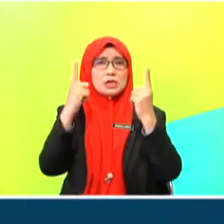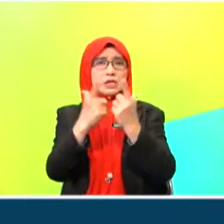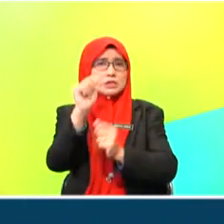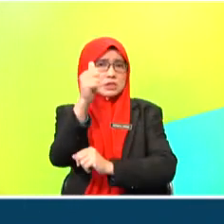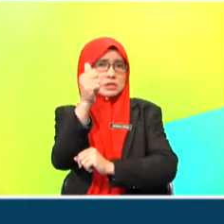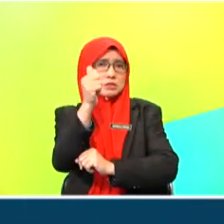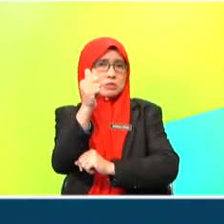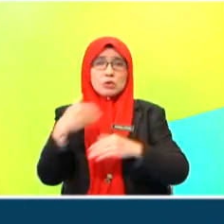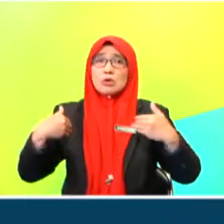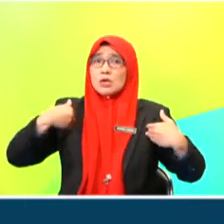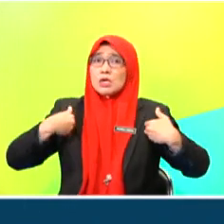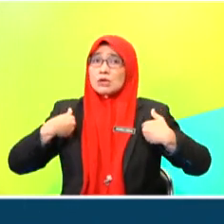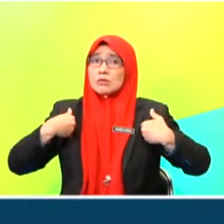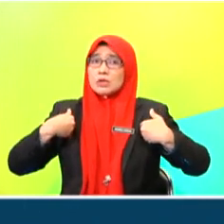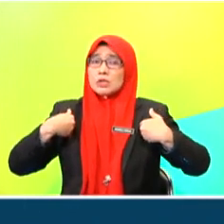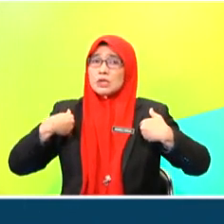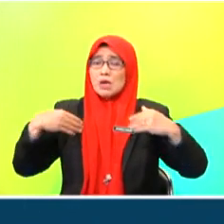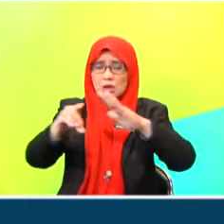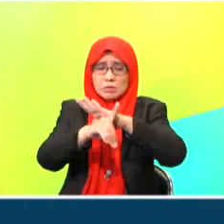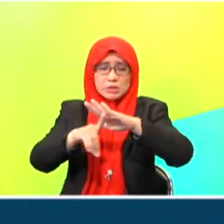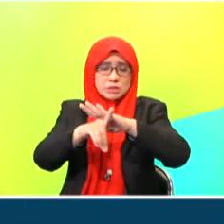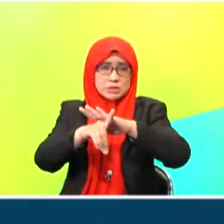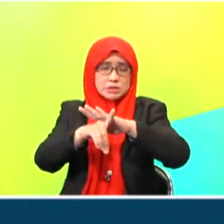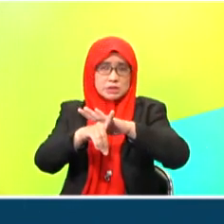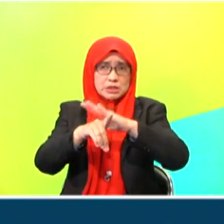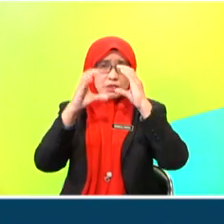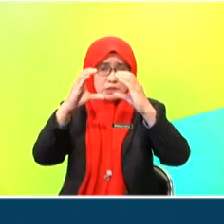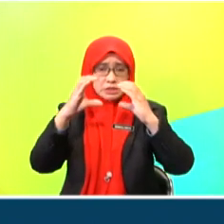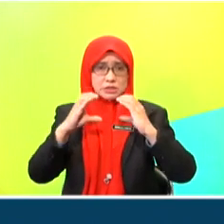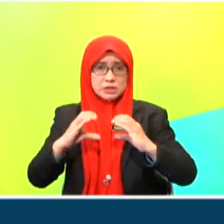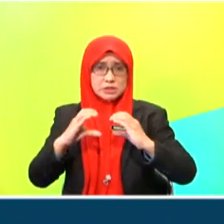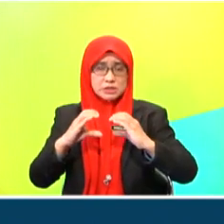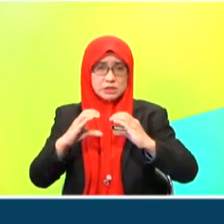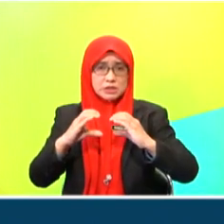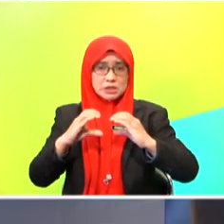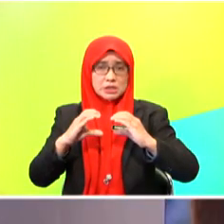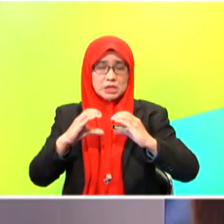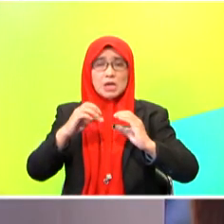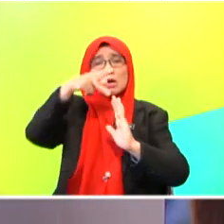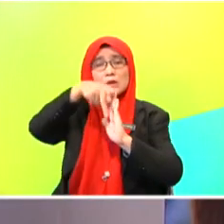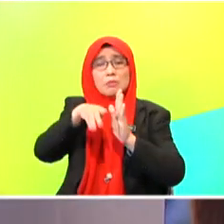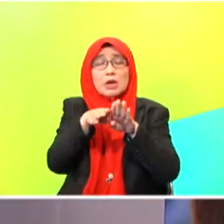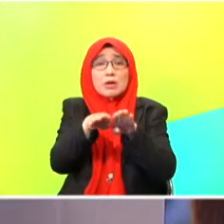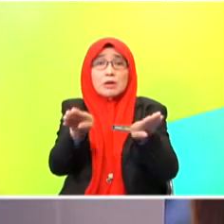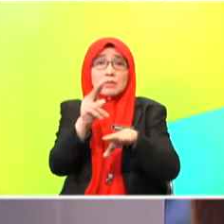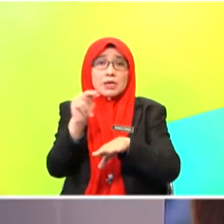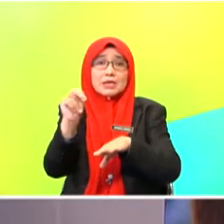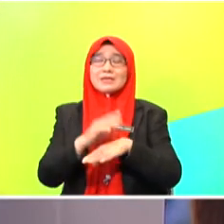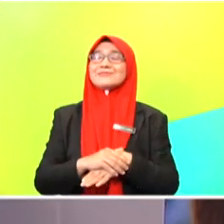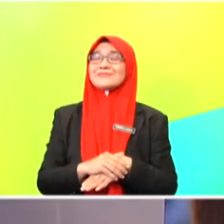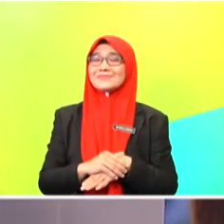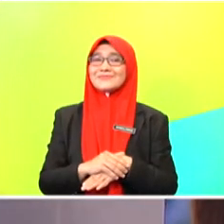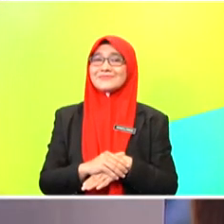diberdirikan berdasarkan cara pembiakan haiwan melalui aktiviti diorama. Ha, itu aktiviti yang menarik, Ria. Betul. Dan yang